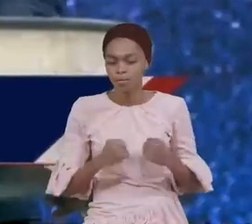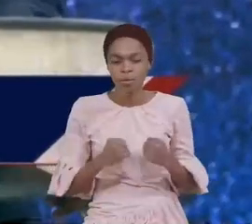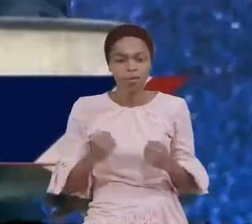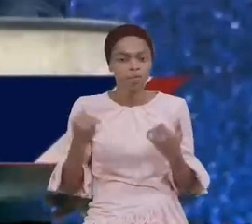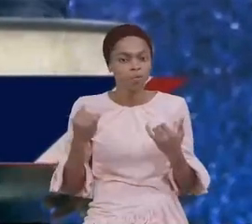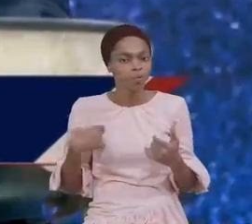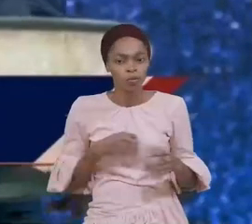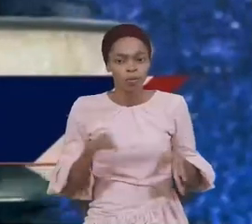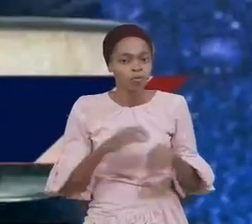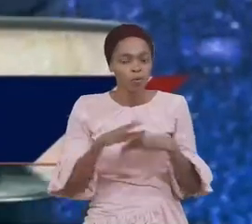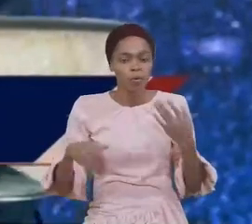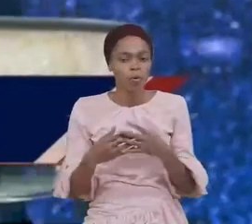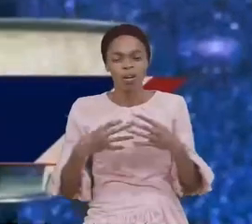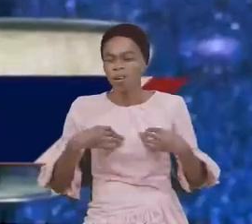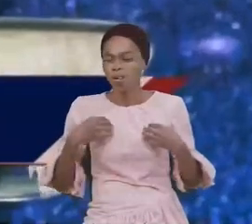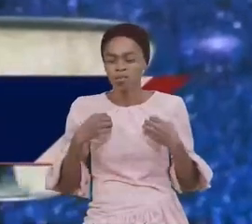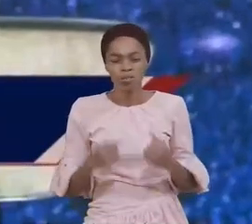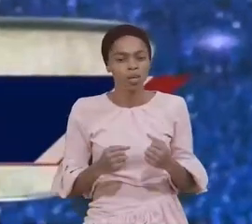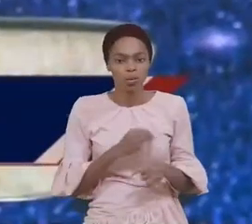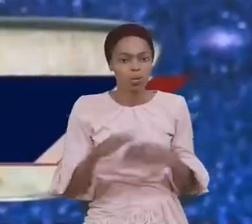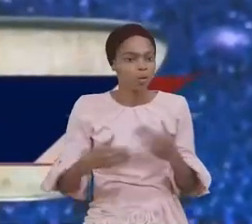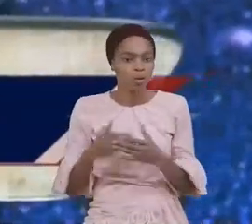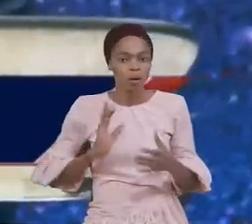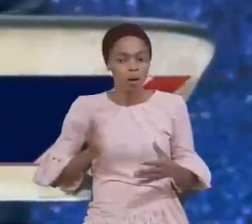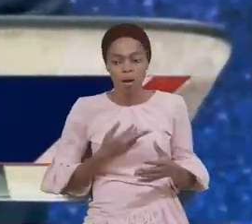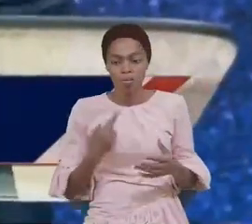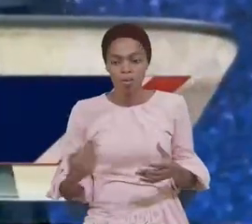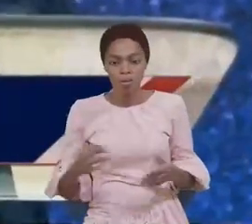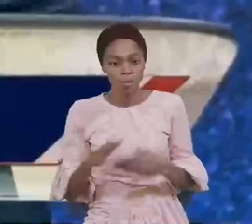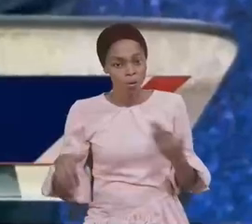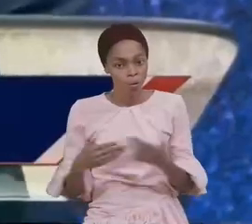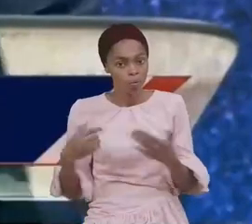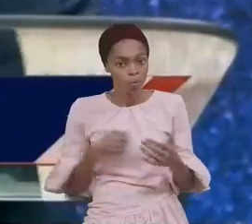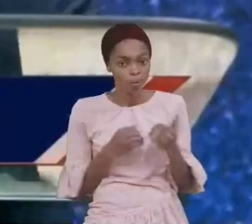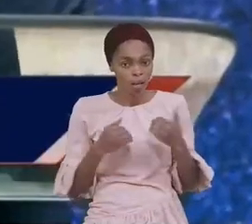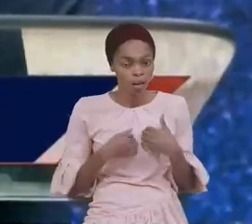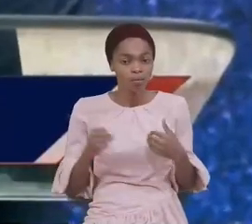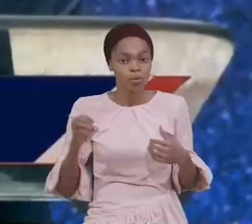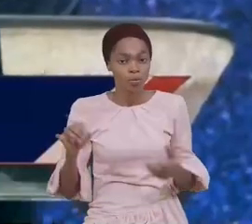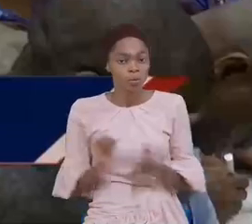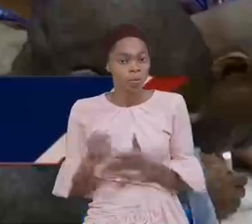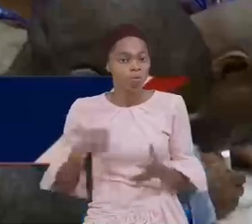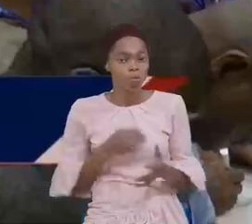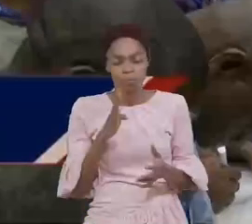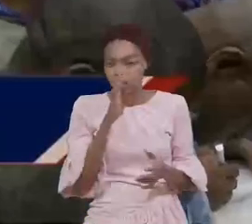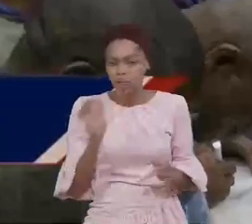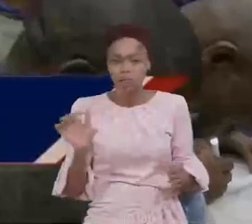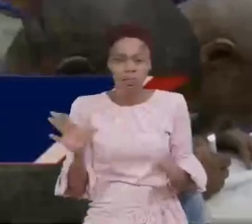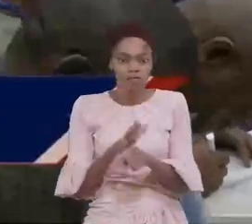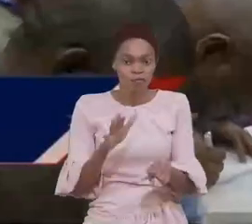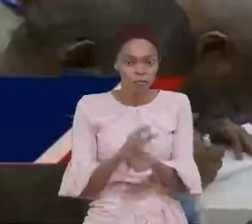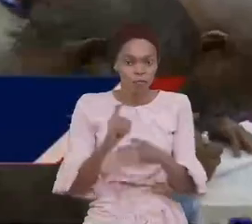notre pouvoir, nous donnons nos ressources afin de pouvoir accomplir ce à quoi il nous a appelé de